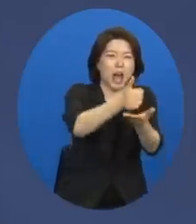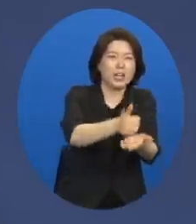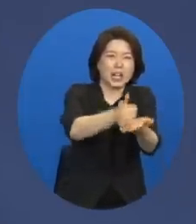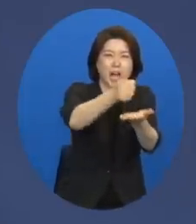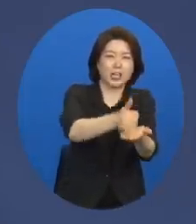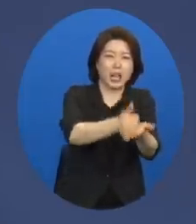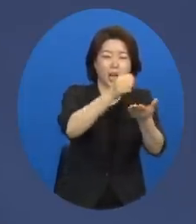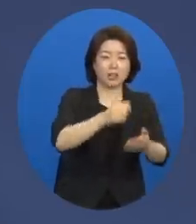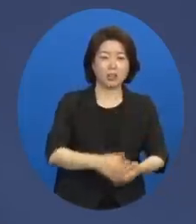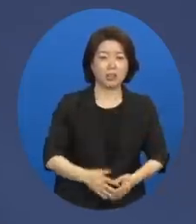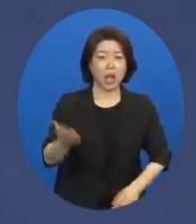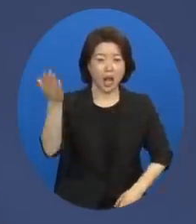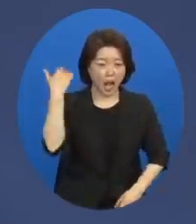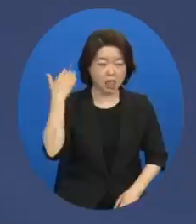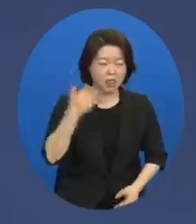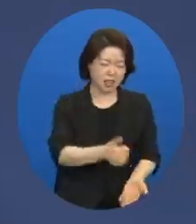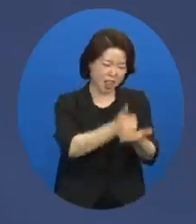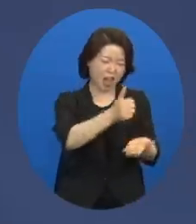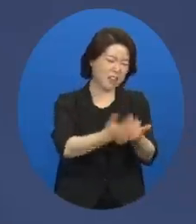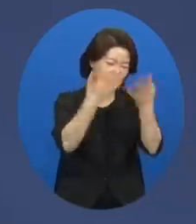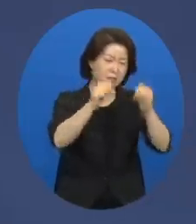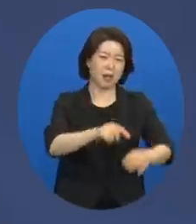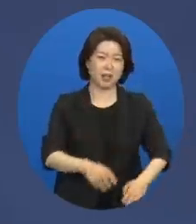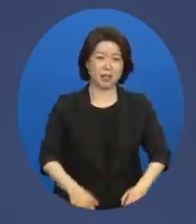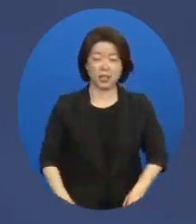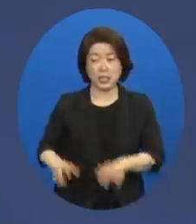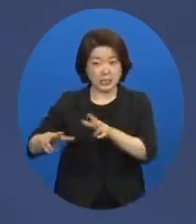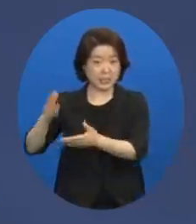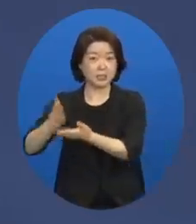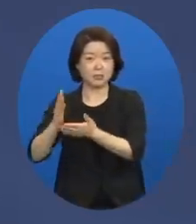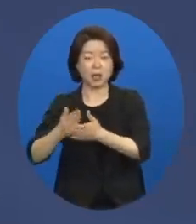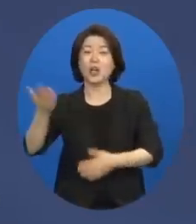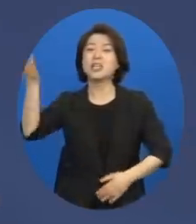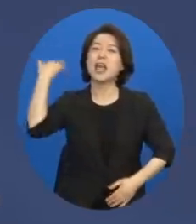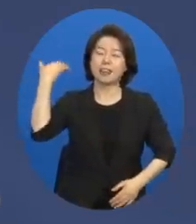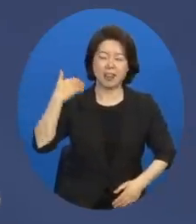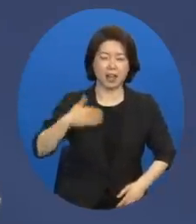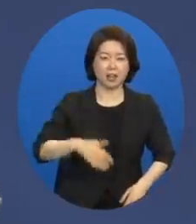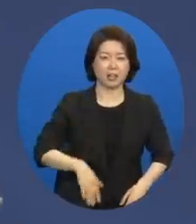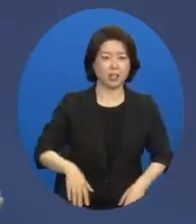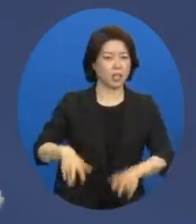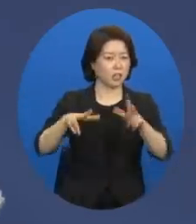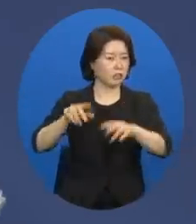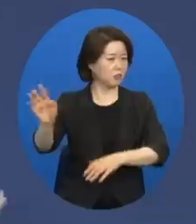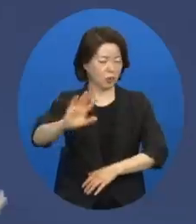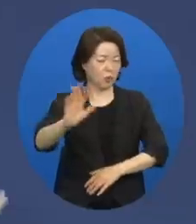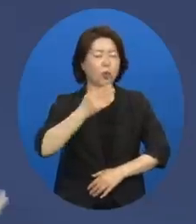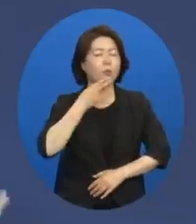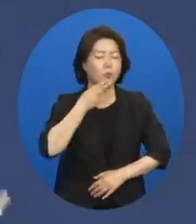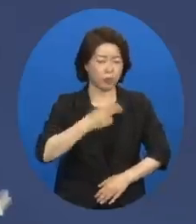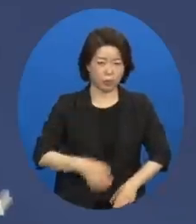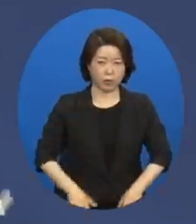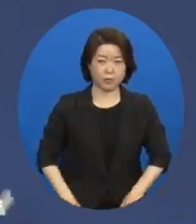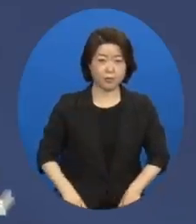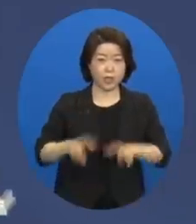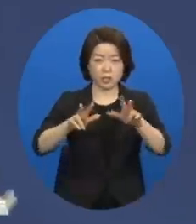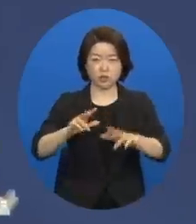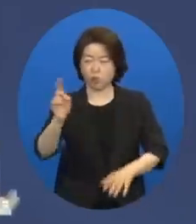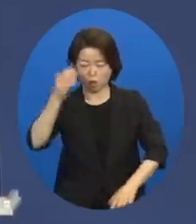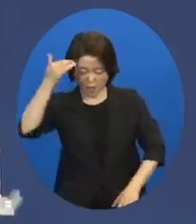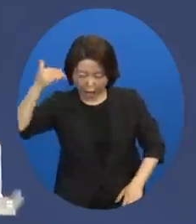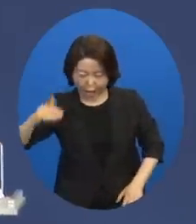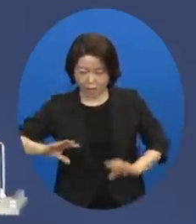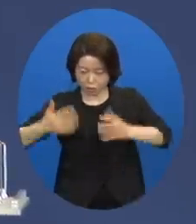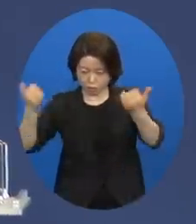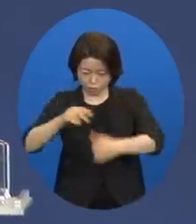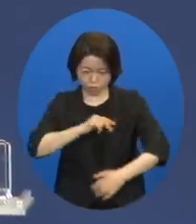나리 옛날 개나리들이 많았어요. 지금 말고 용서하세요. 지금 그런 분은 없어요. 지금 어디 한국의